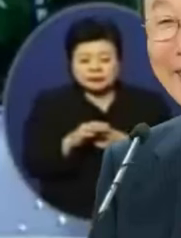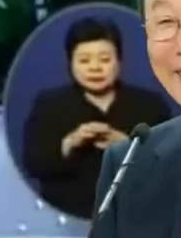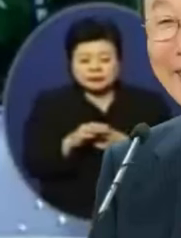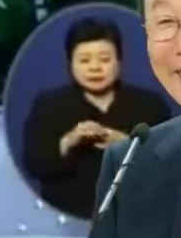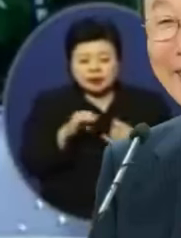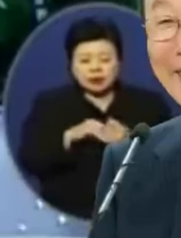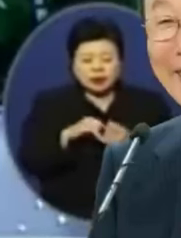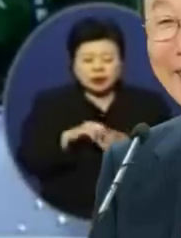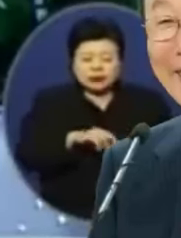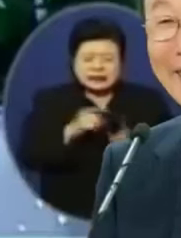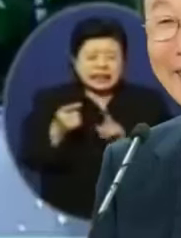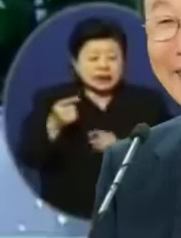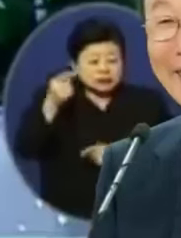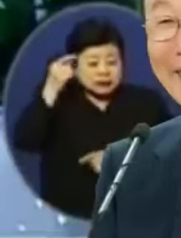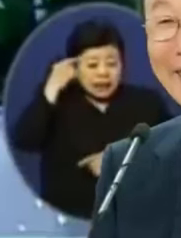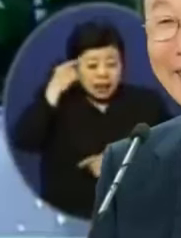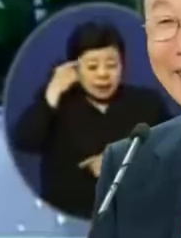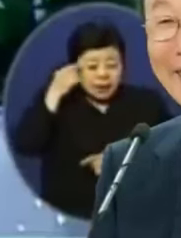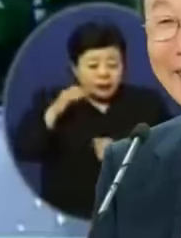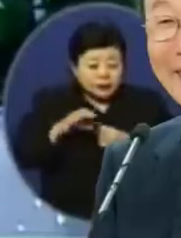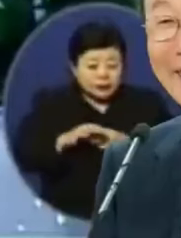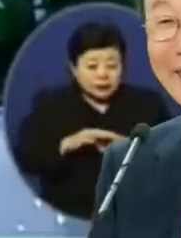꼭 살라고만 하면